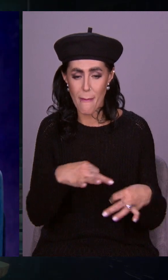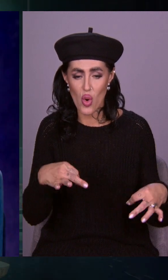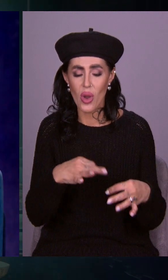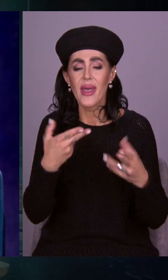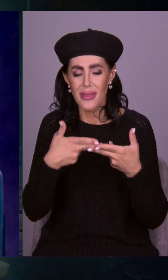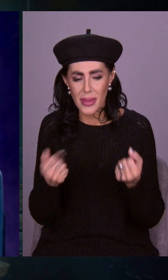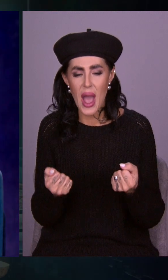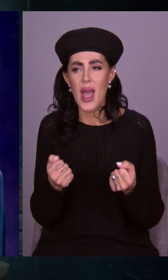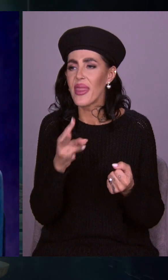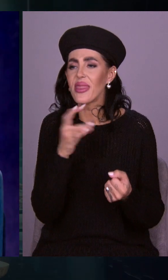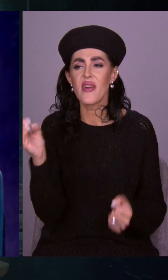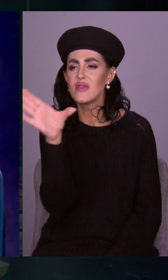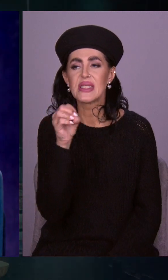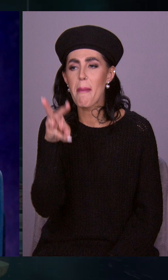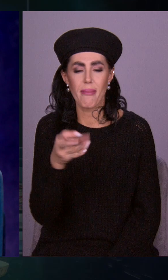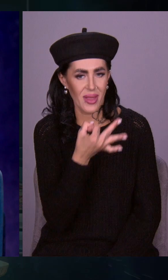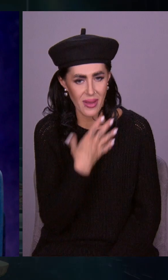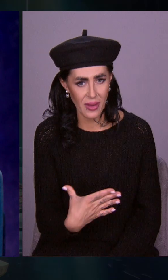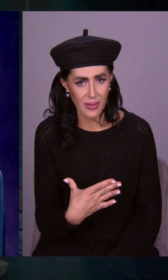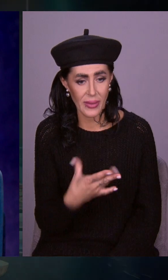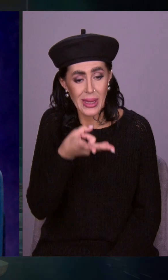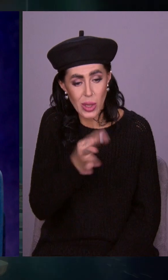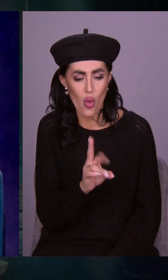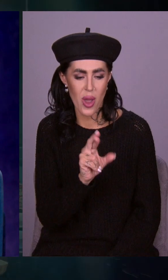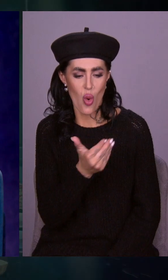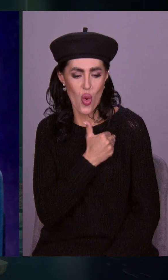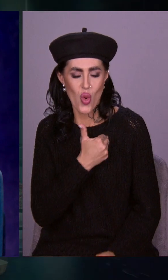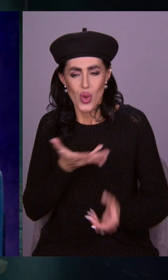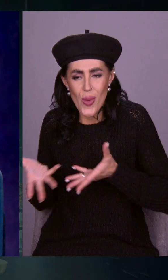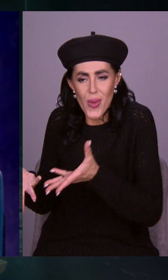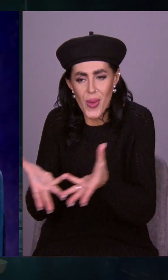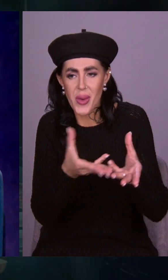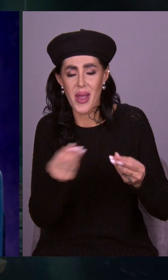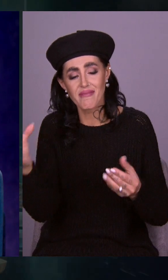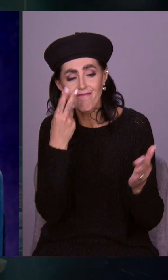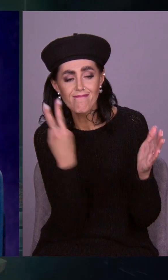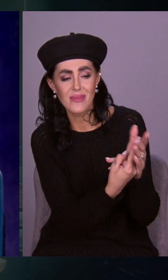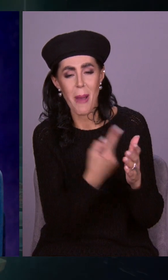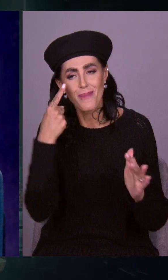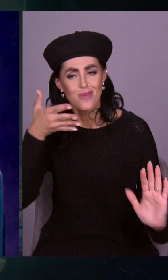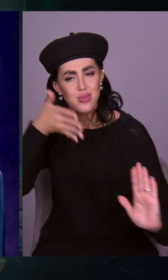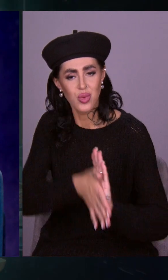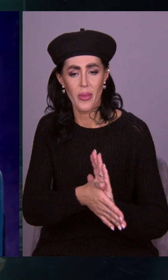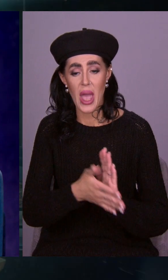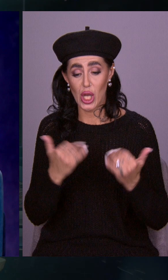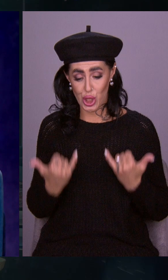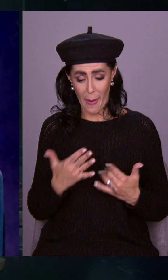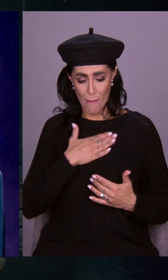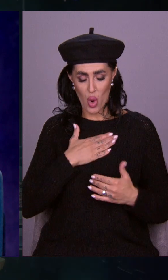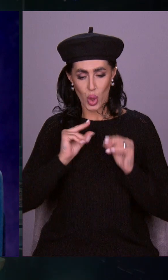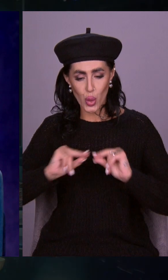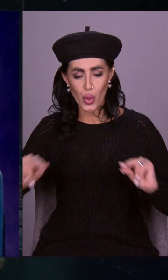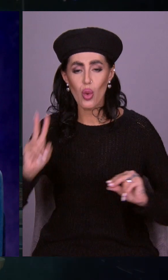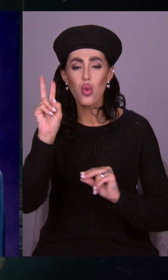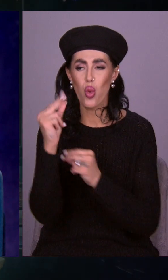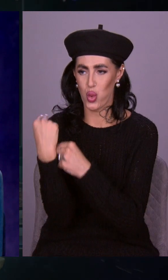аудиторію зменшив у віці. Ну, тобто, зараз неймовірно приємно чути від моїх викладачок, від знайомих вчителів